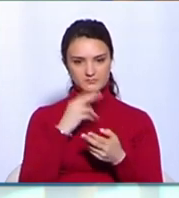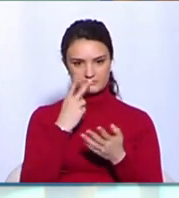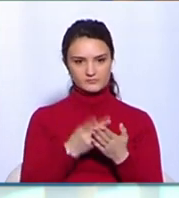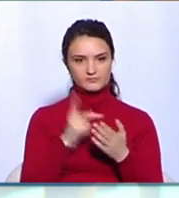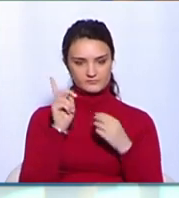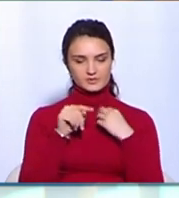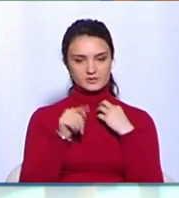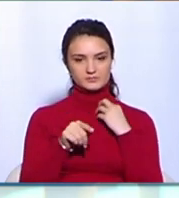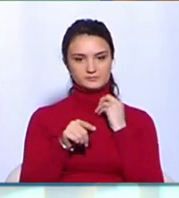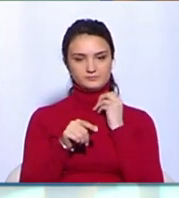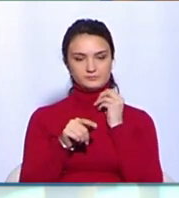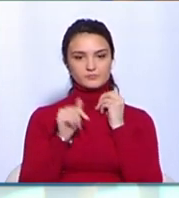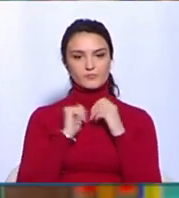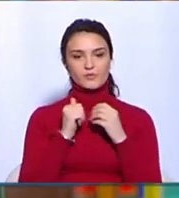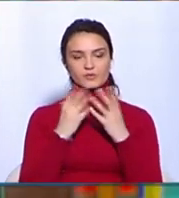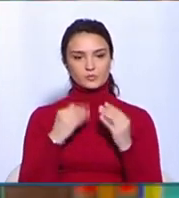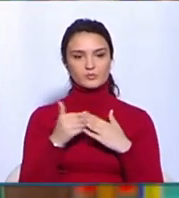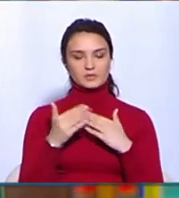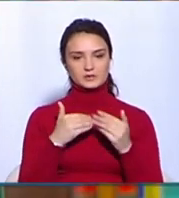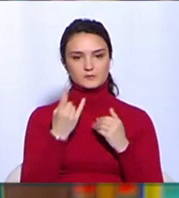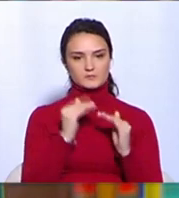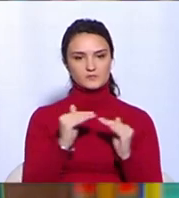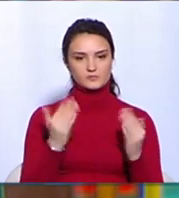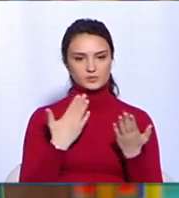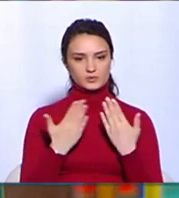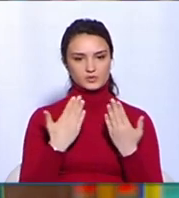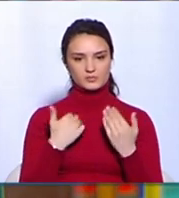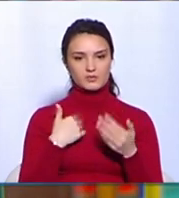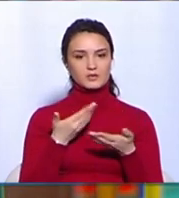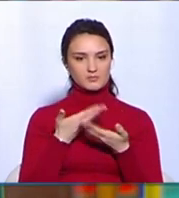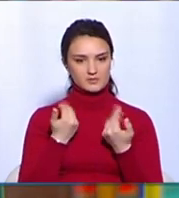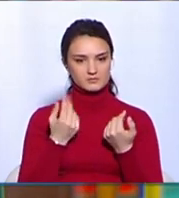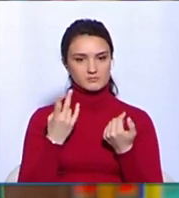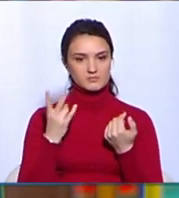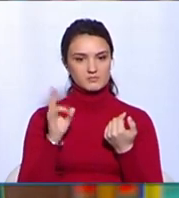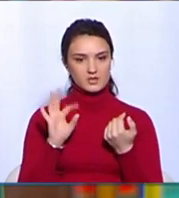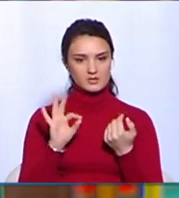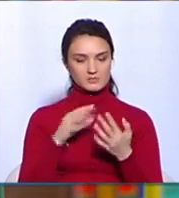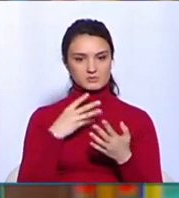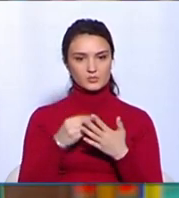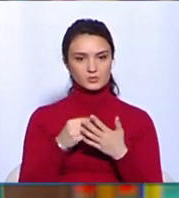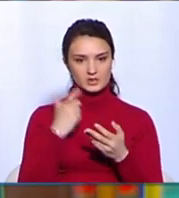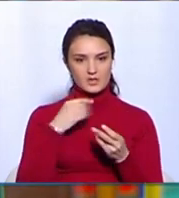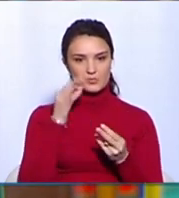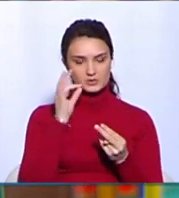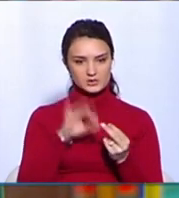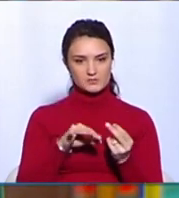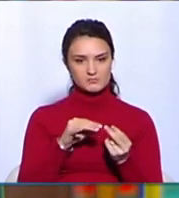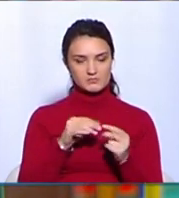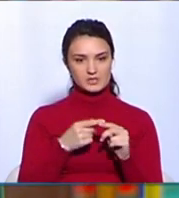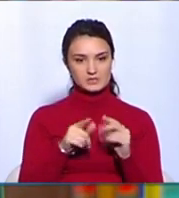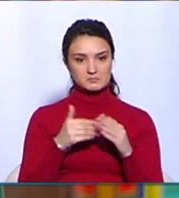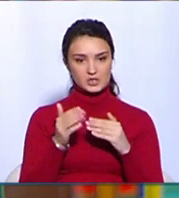ვარ ამ ყოველდღიურ პრაქტიკაში, ბავშვებთან ურთიერთობა არა მაქვს. მაგრამ საკუთარი გამოცდილება და თუნდაც